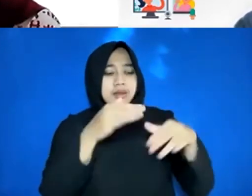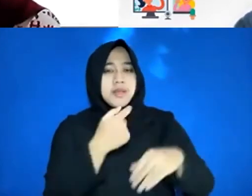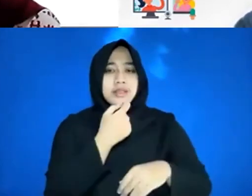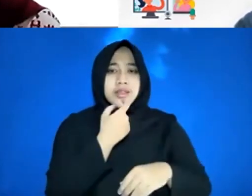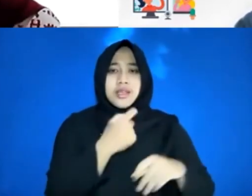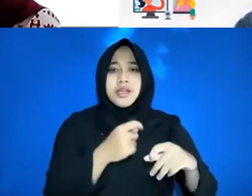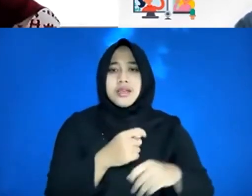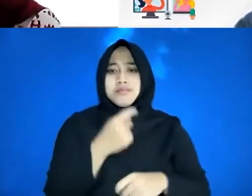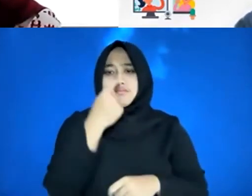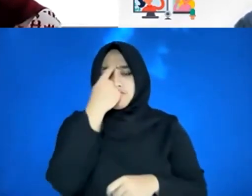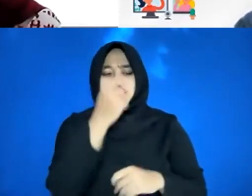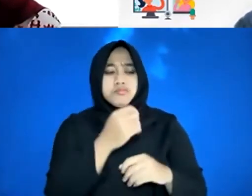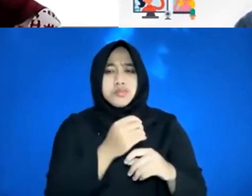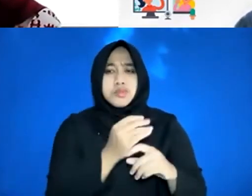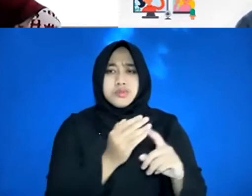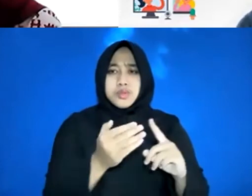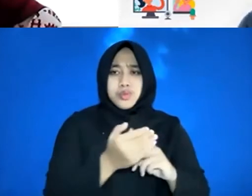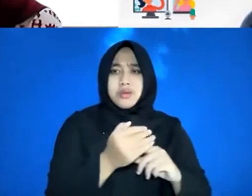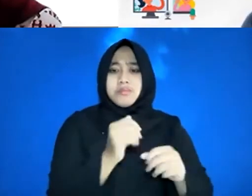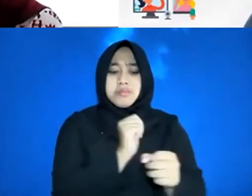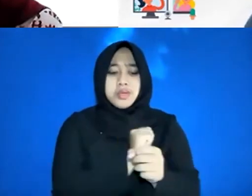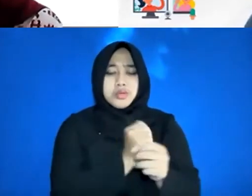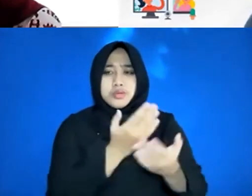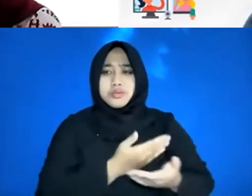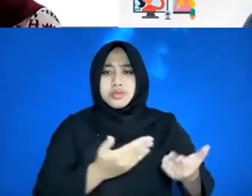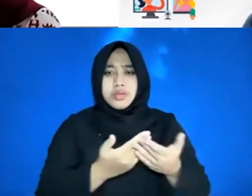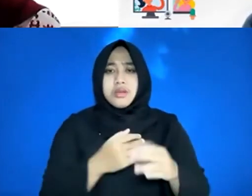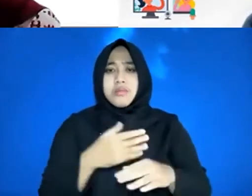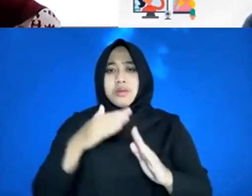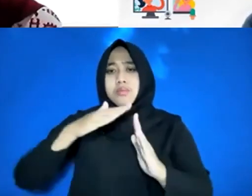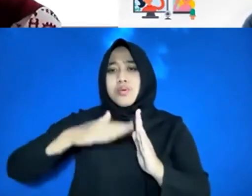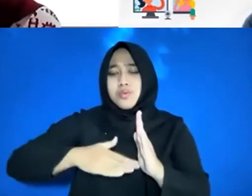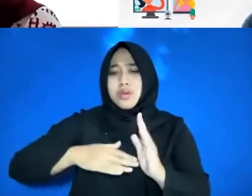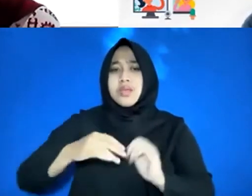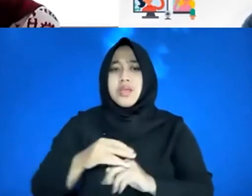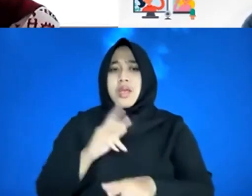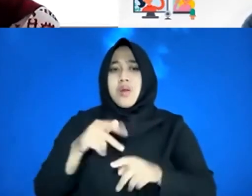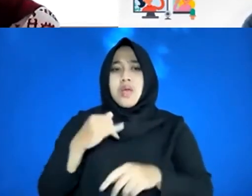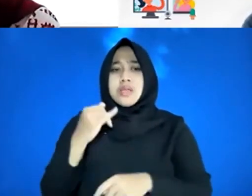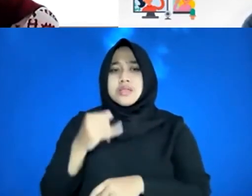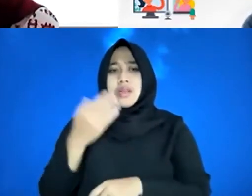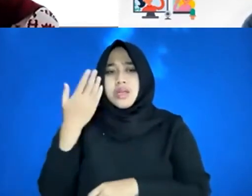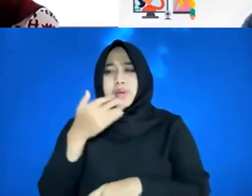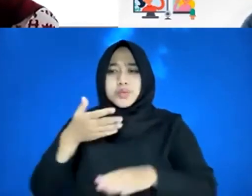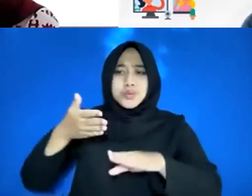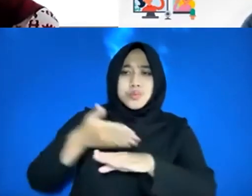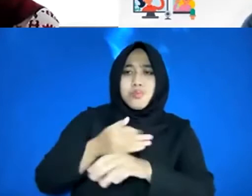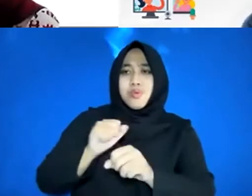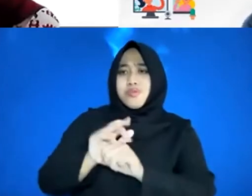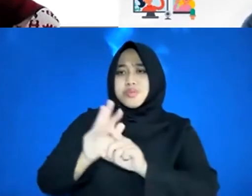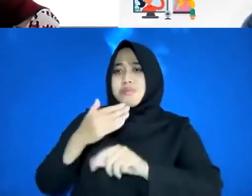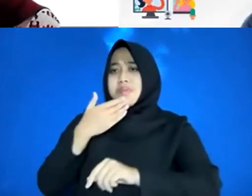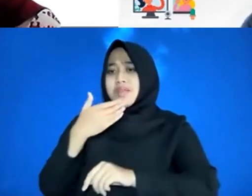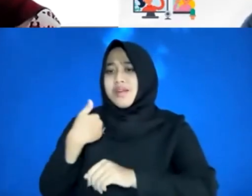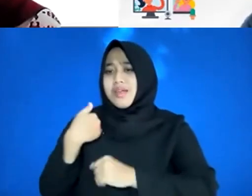self-care bagi para pekerja sosialnya, juga bagaimana mengurangi burnout-nya juga. Karena kalau nggak salah dulu sebelum pandemi, biasanya ada